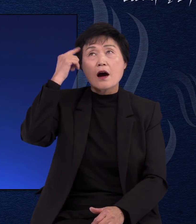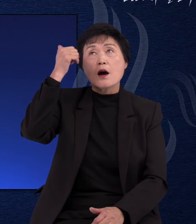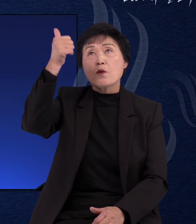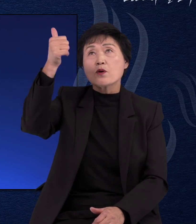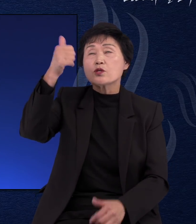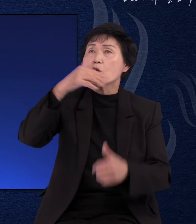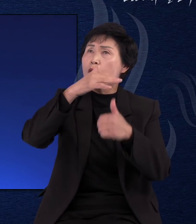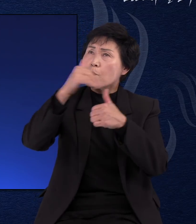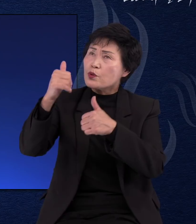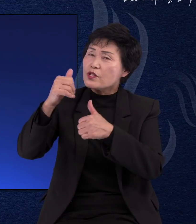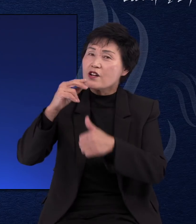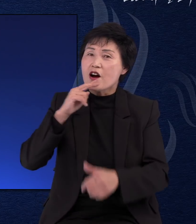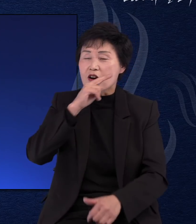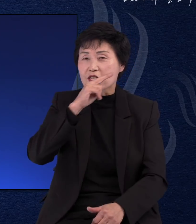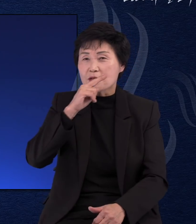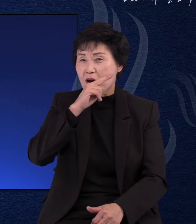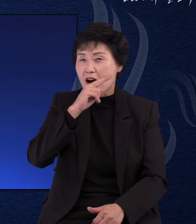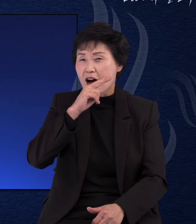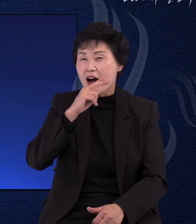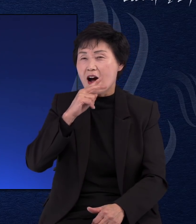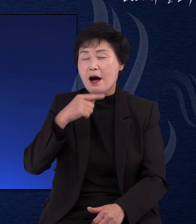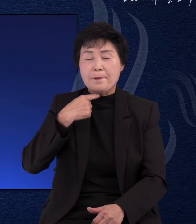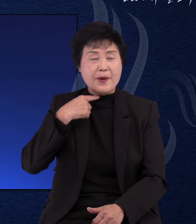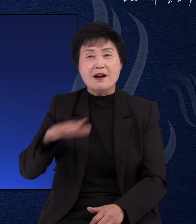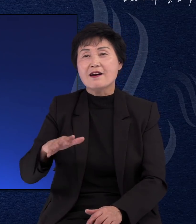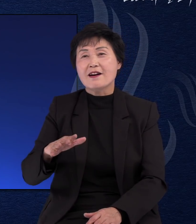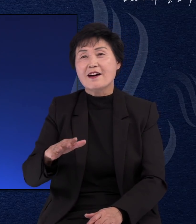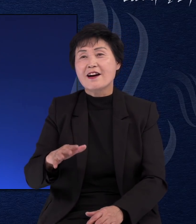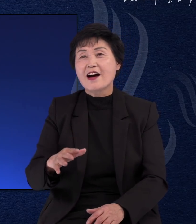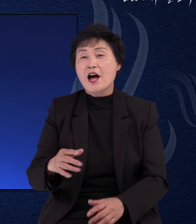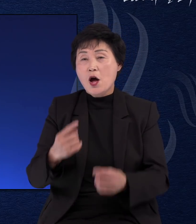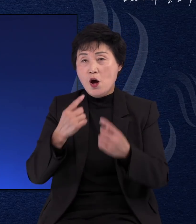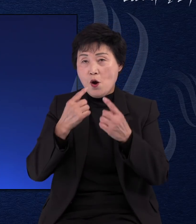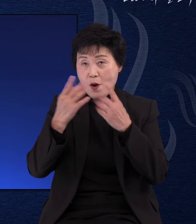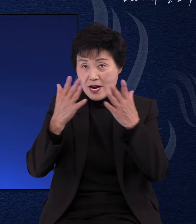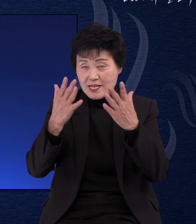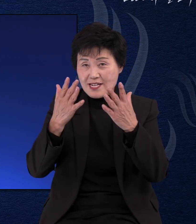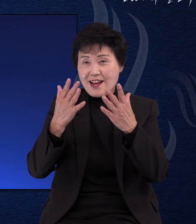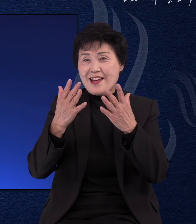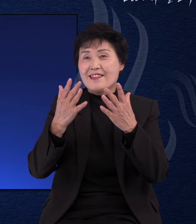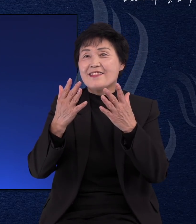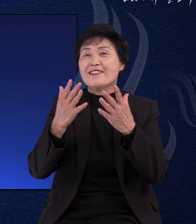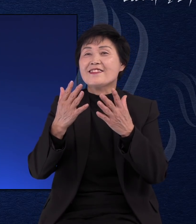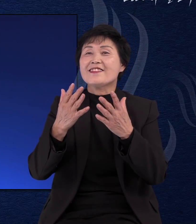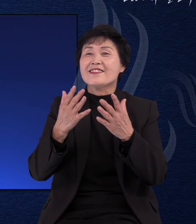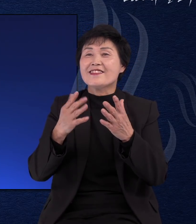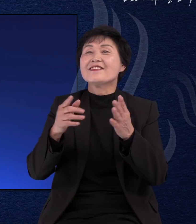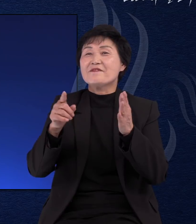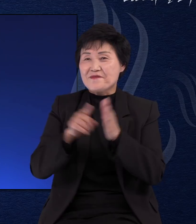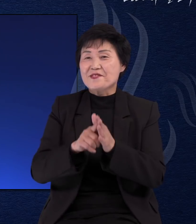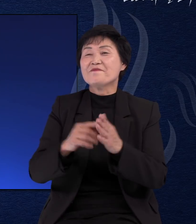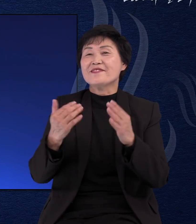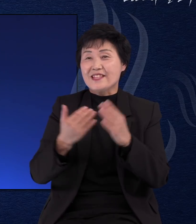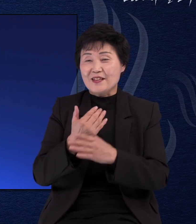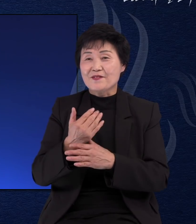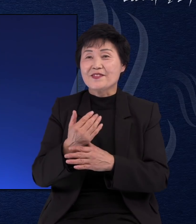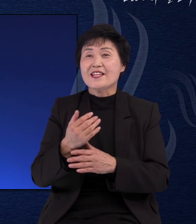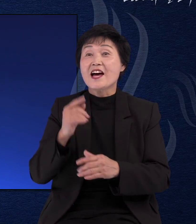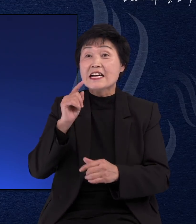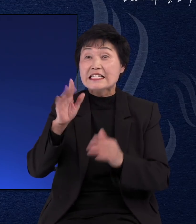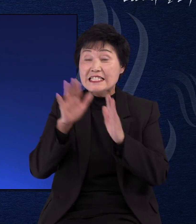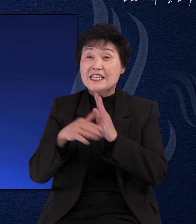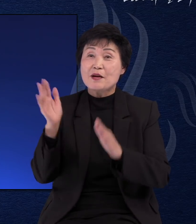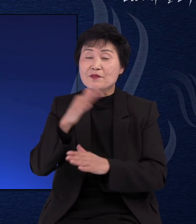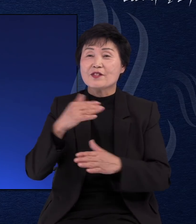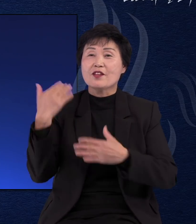적은 한 번도 없습니다. 뚜렷한 콜링이 목회적 확신을 주더군요. 그래서 헌신을 하고 그